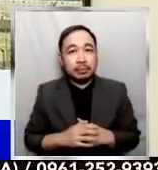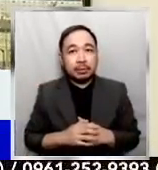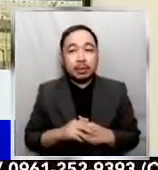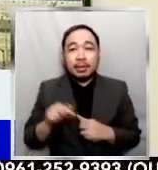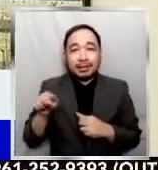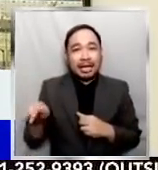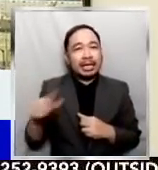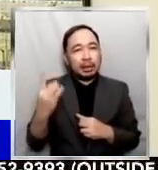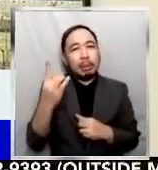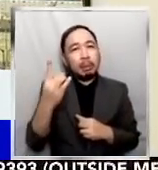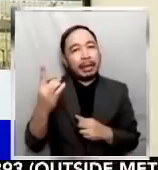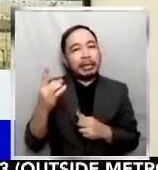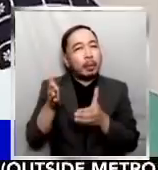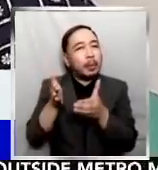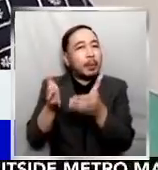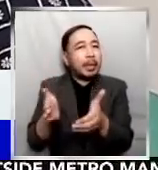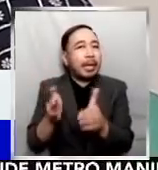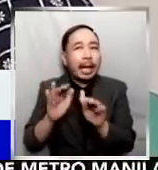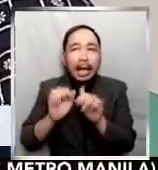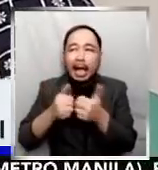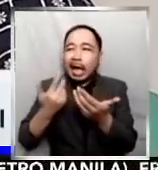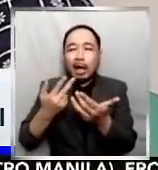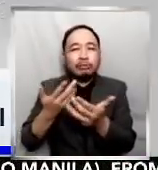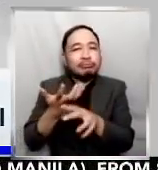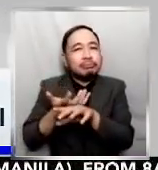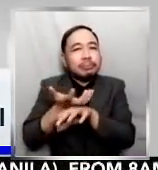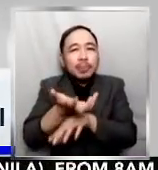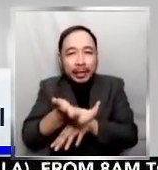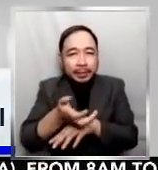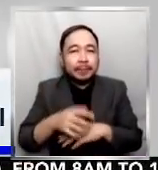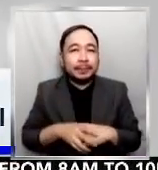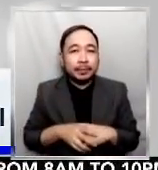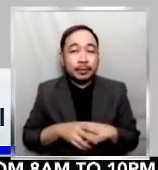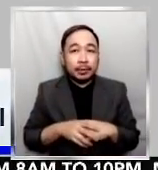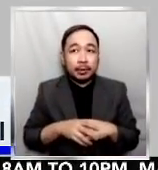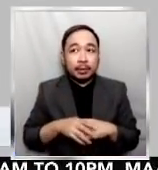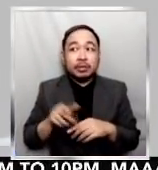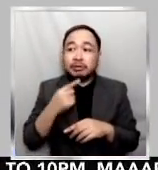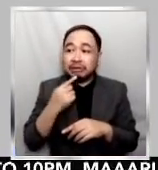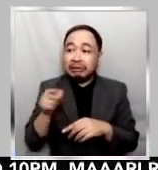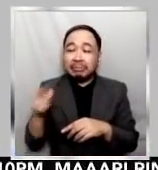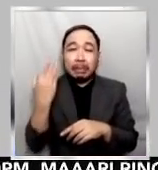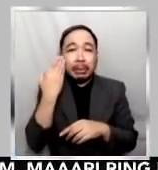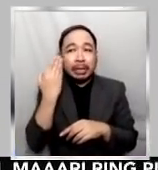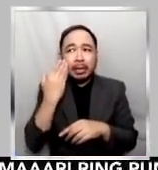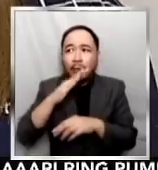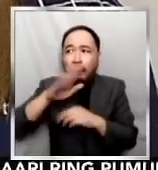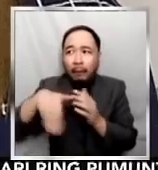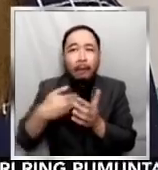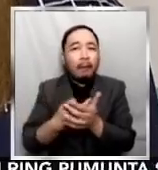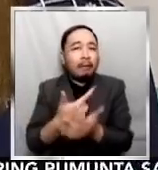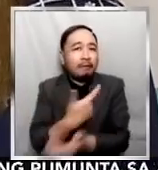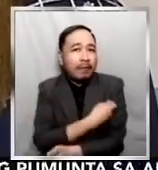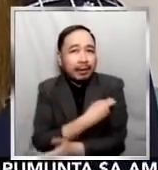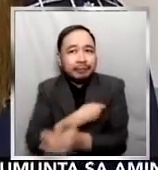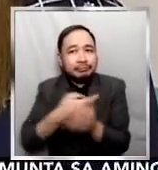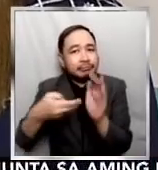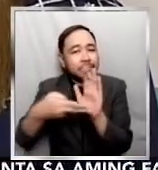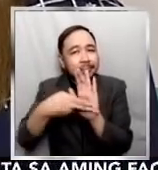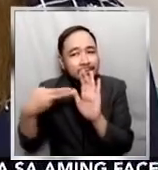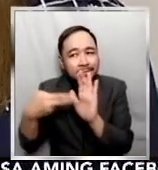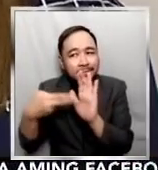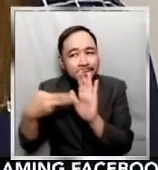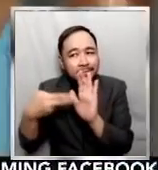mga nanggagancho. Lahat daw ng bakuna ay meron siya kasi marami daw siyang contact ng mga hospital na pwede